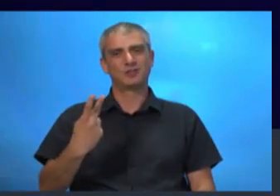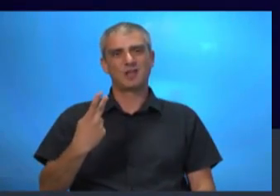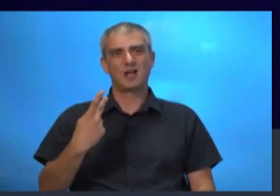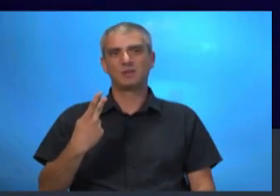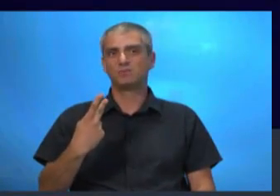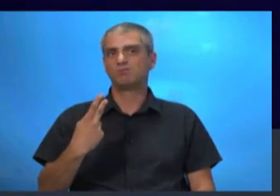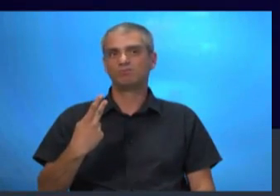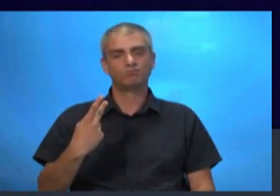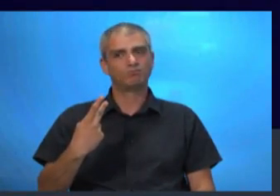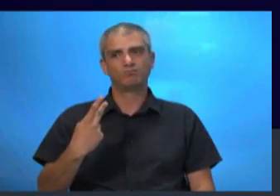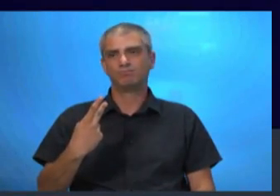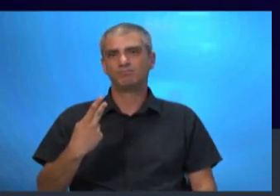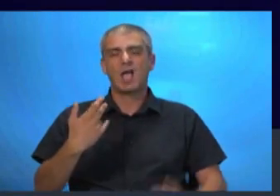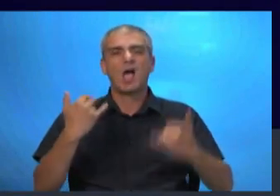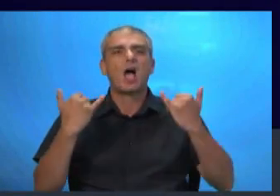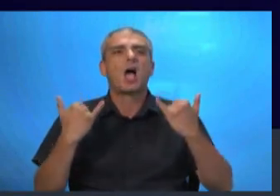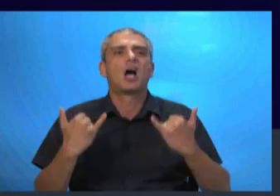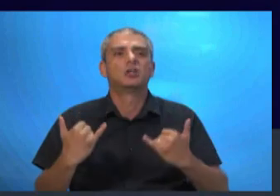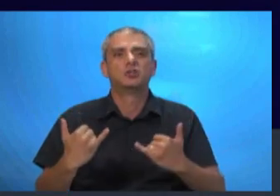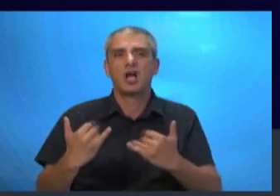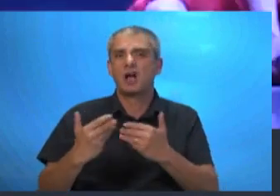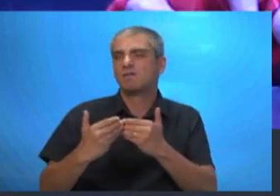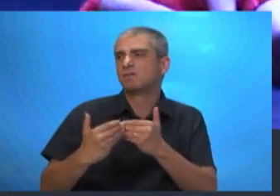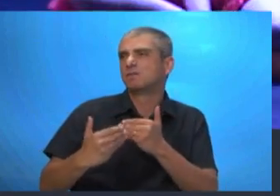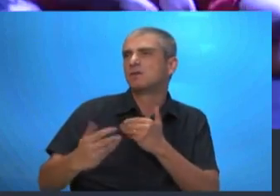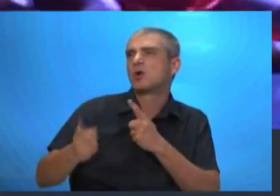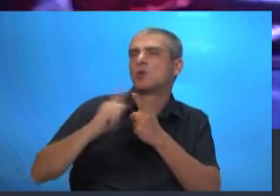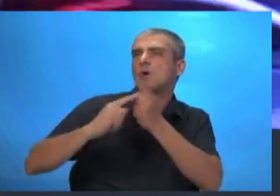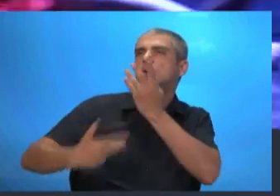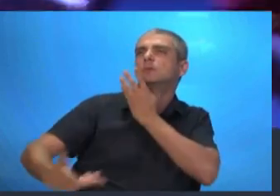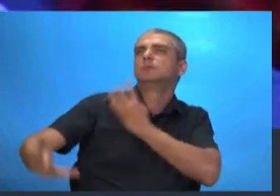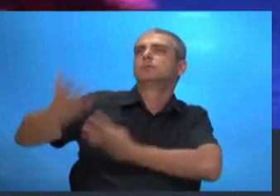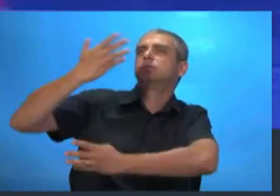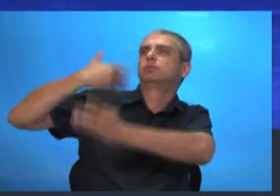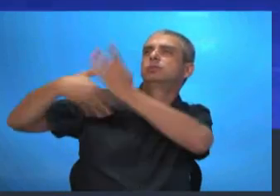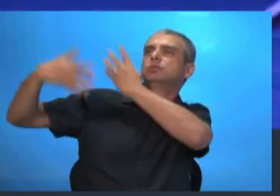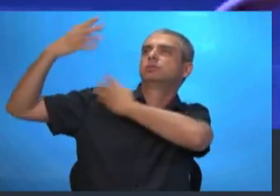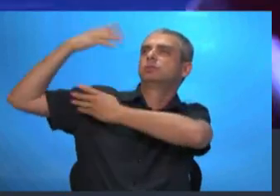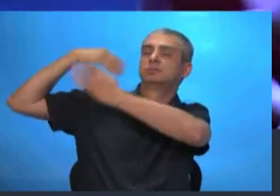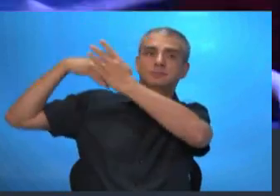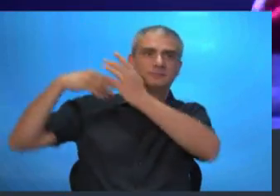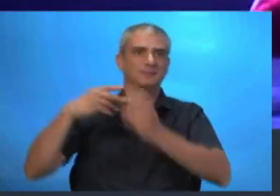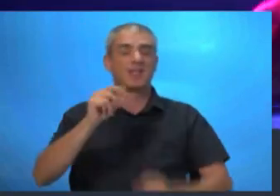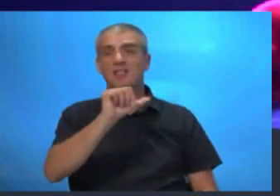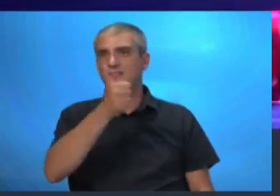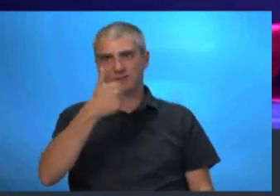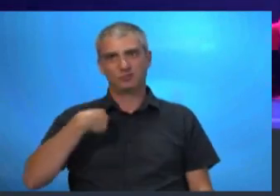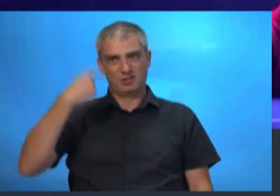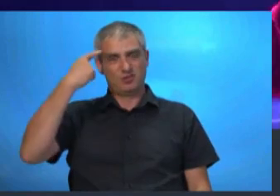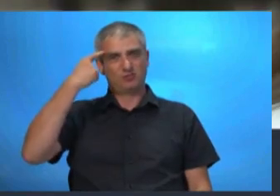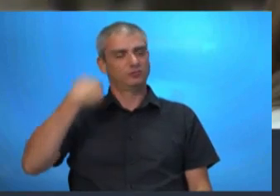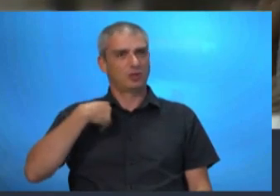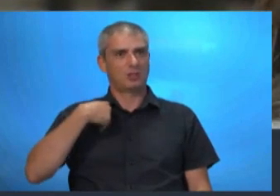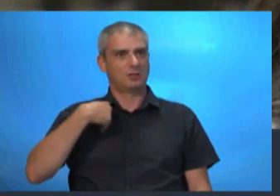עכשיו הכל מרגיש רחוק לפני שנים. דבר ראשון, אני חושבת שדיברתי עם